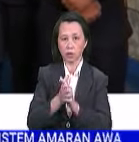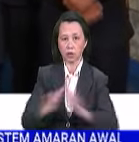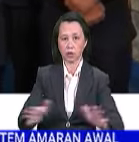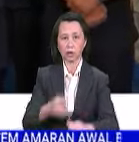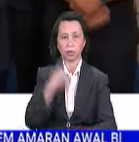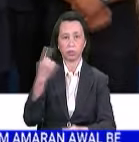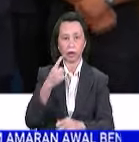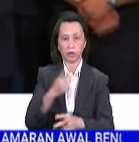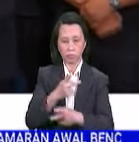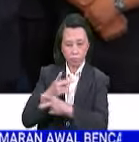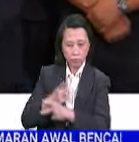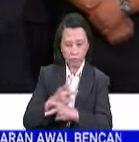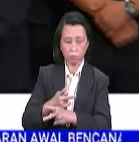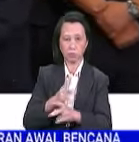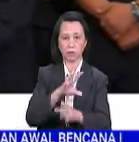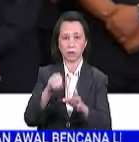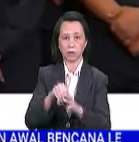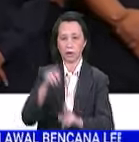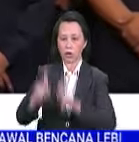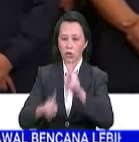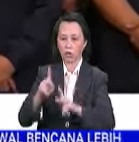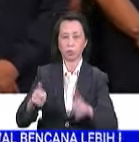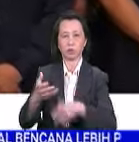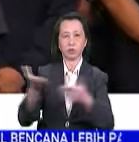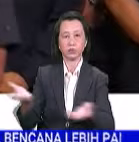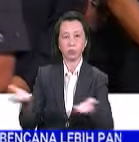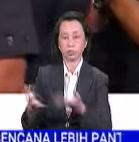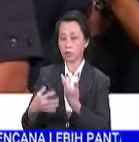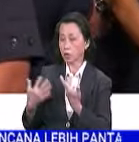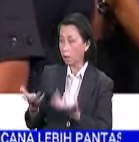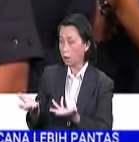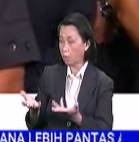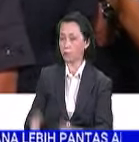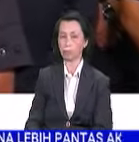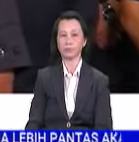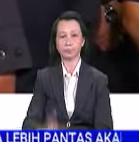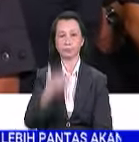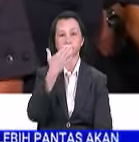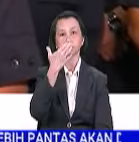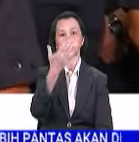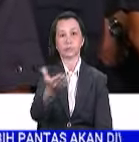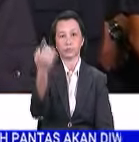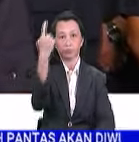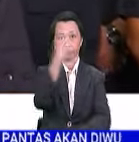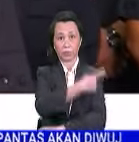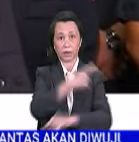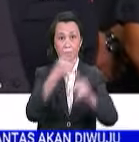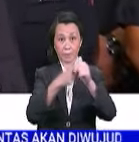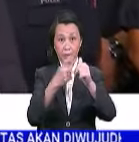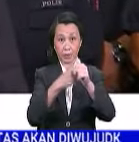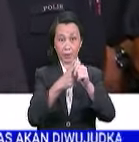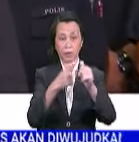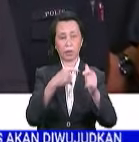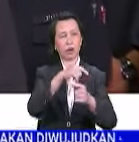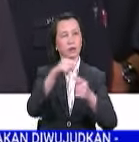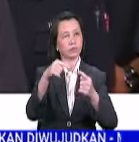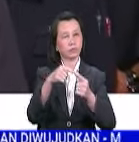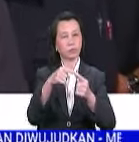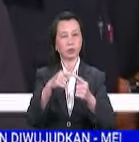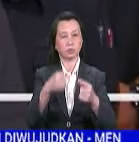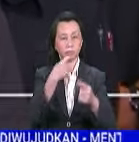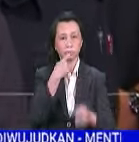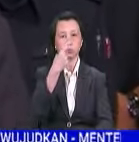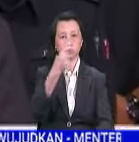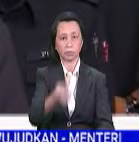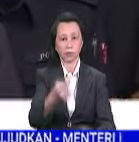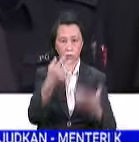terjamin melibatkan penduduk yang terjejas. Terima kasih. Pada hari pertama, apabila telah